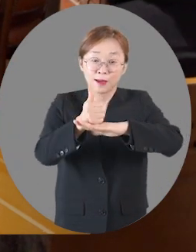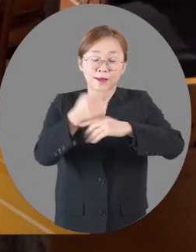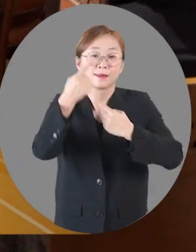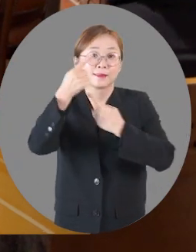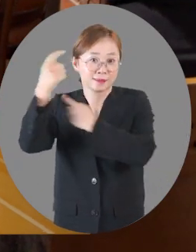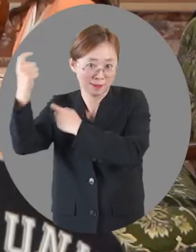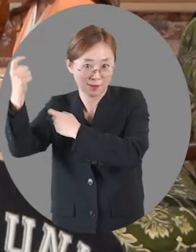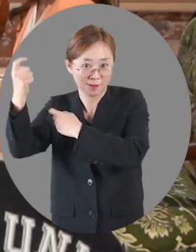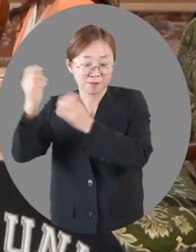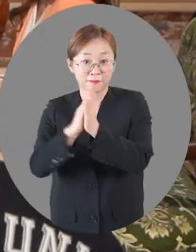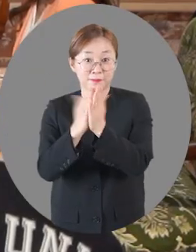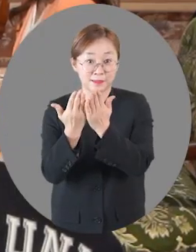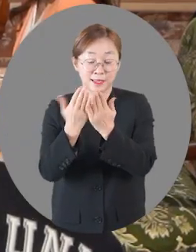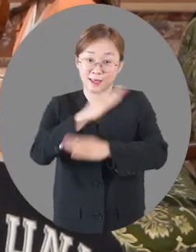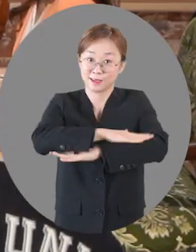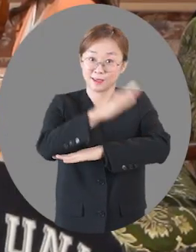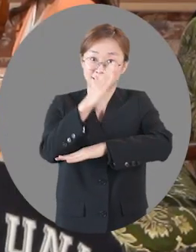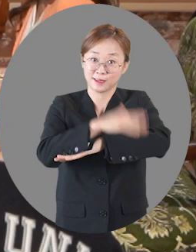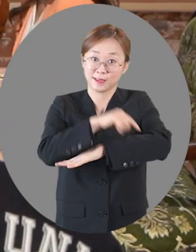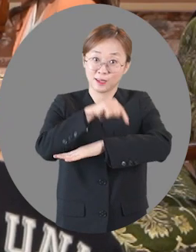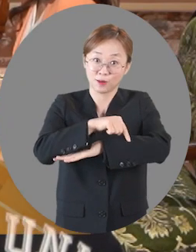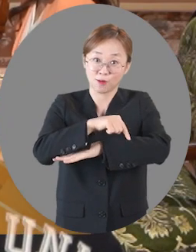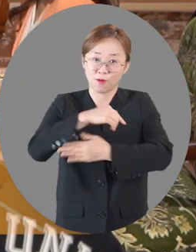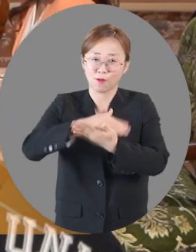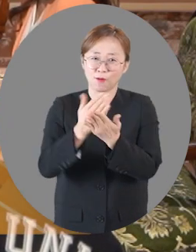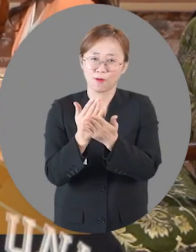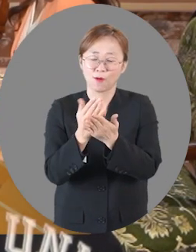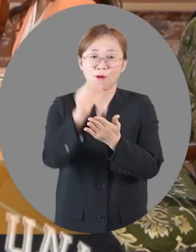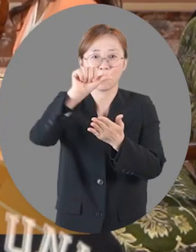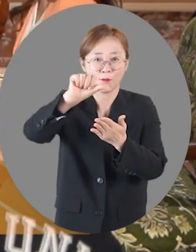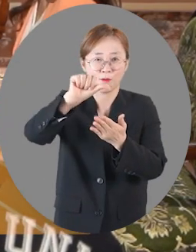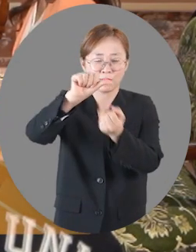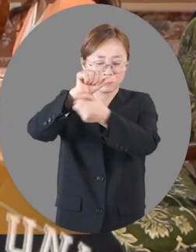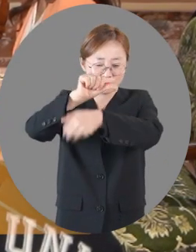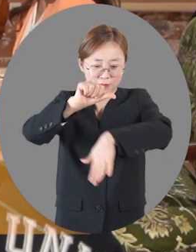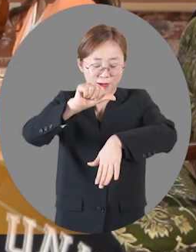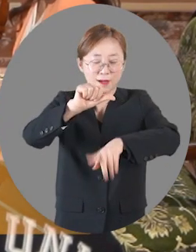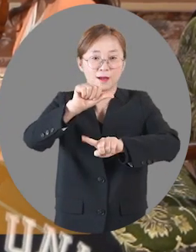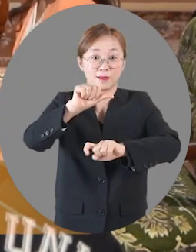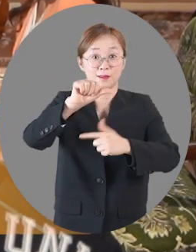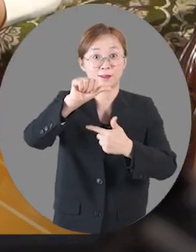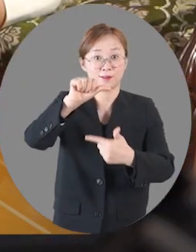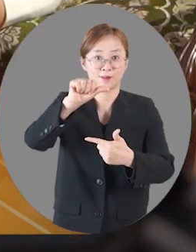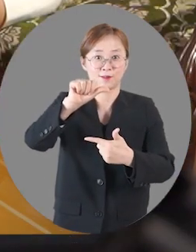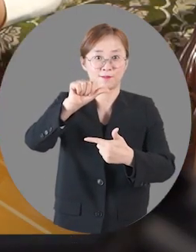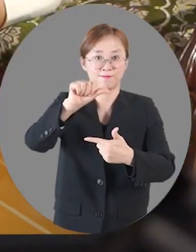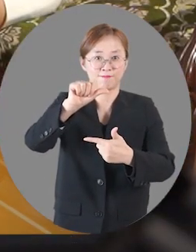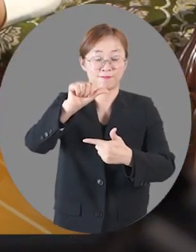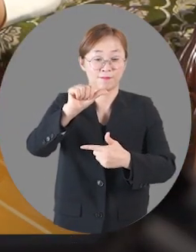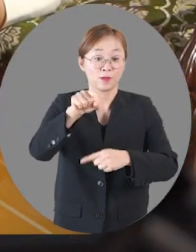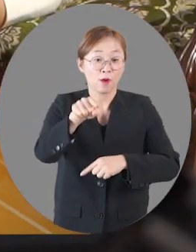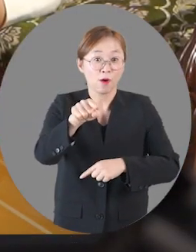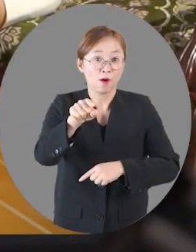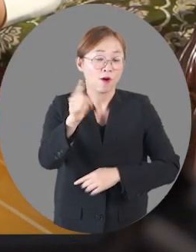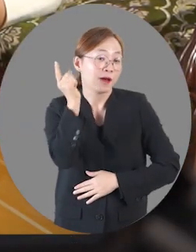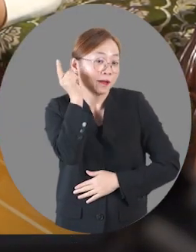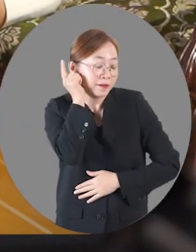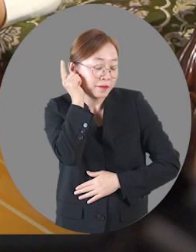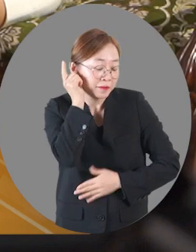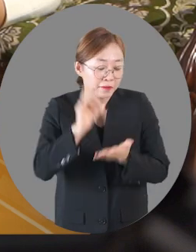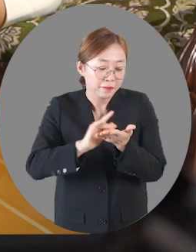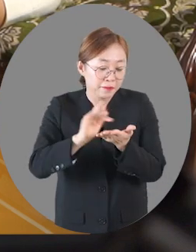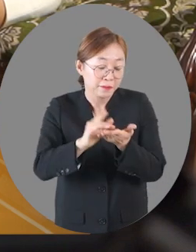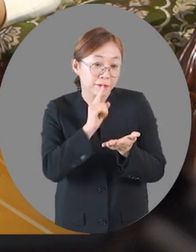있는데요. 2021년 무령왕의 해를 기념해 발간된 공주가 좋다 3권은 총 5장 16개